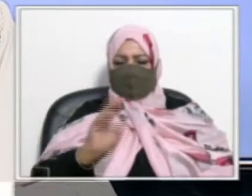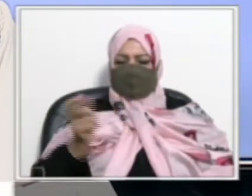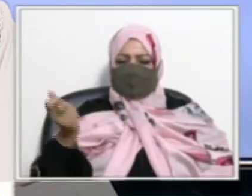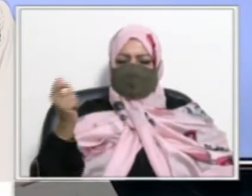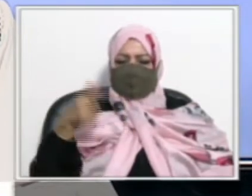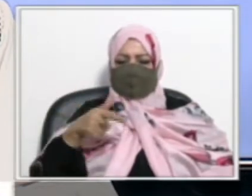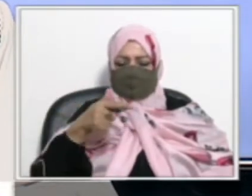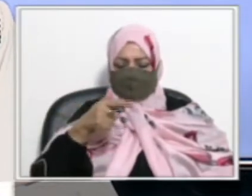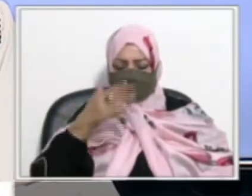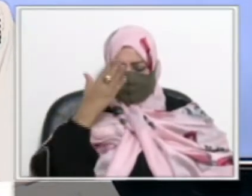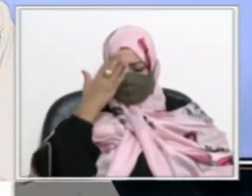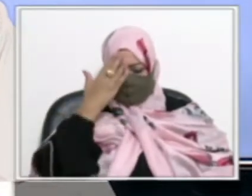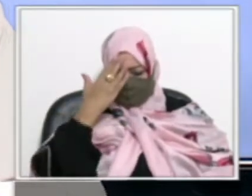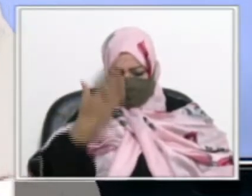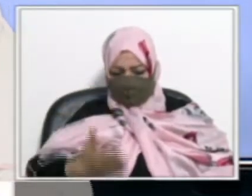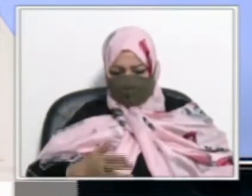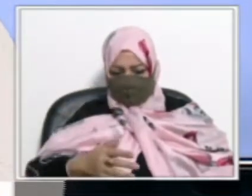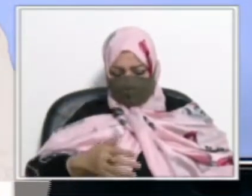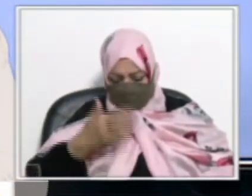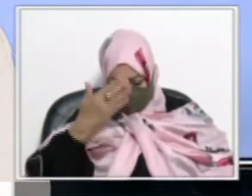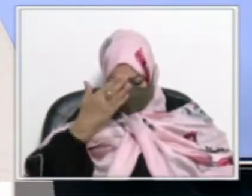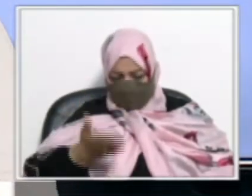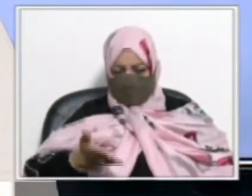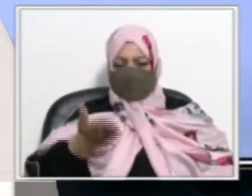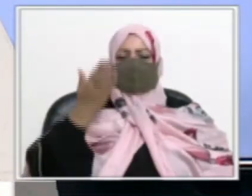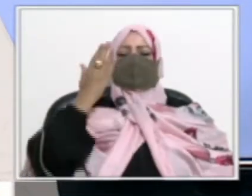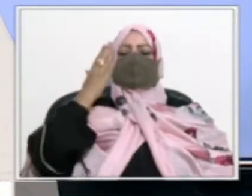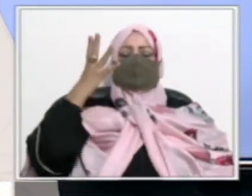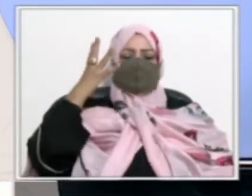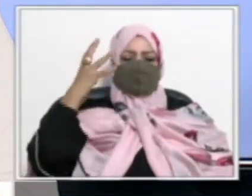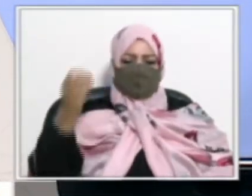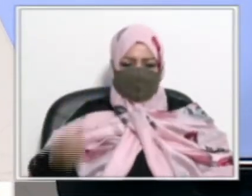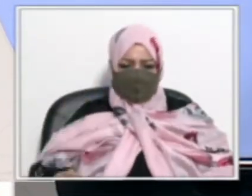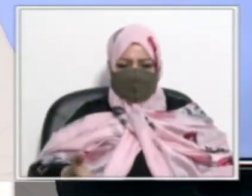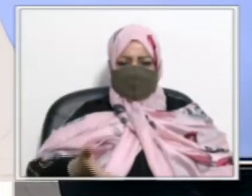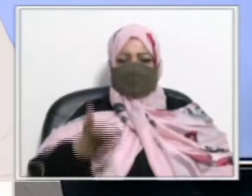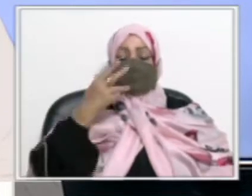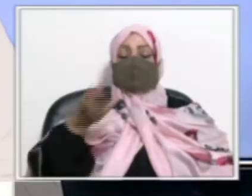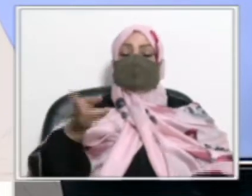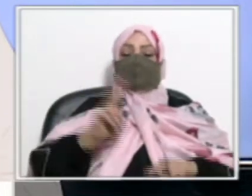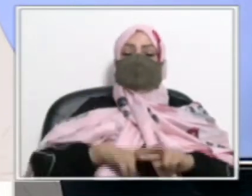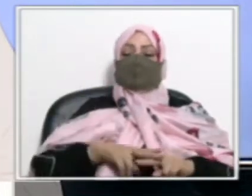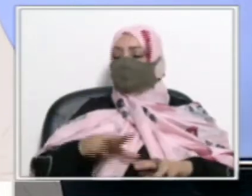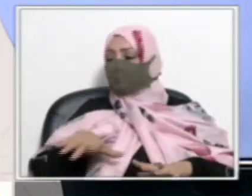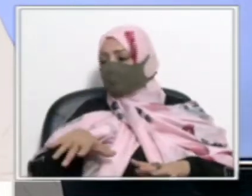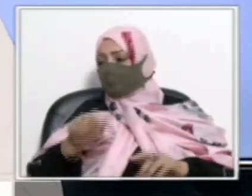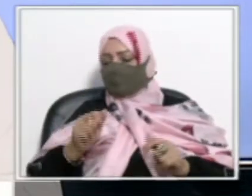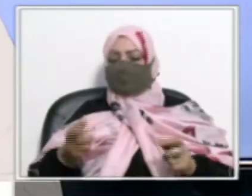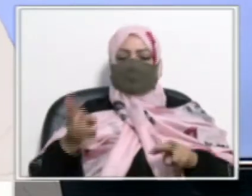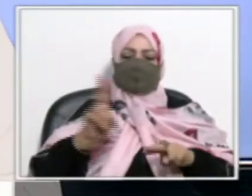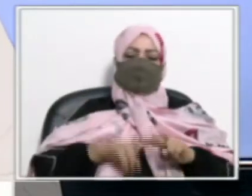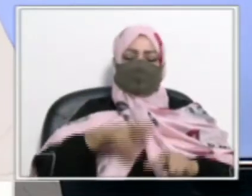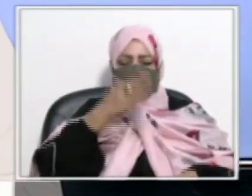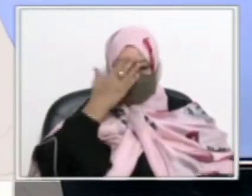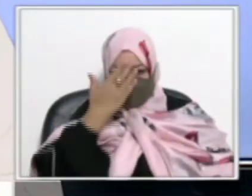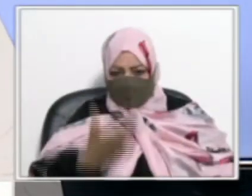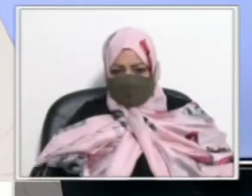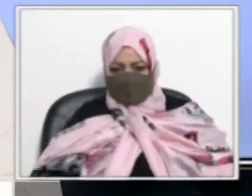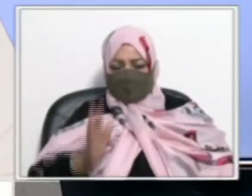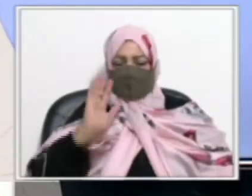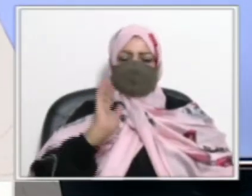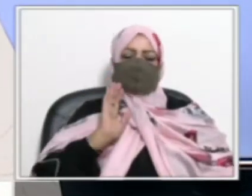سجدة. فهذه من نسيها فلا بد أن يأتي بالمنسي إن قرب